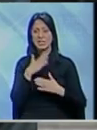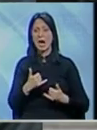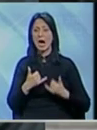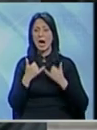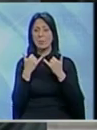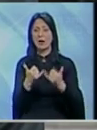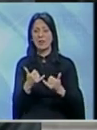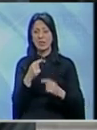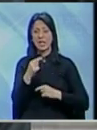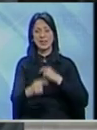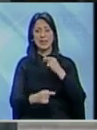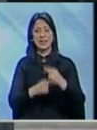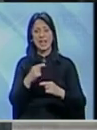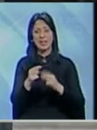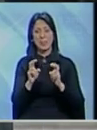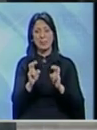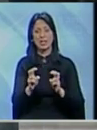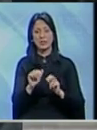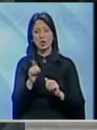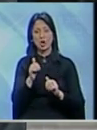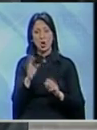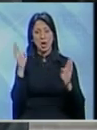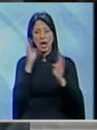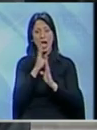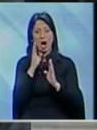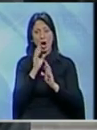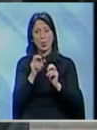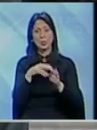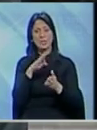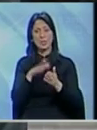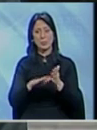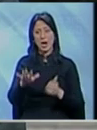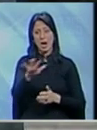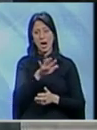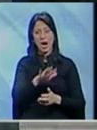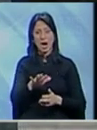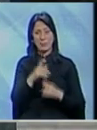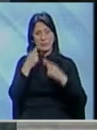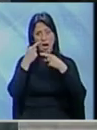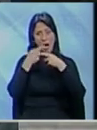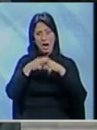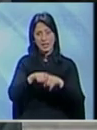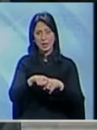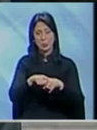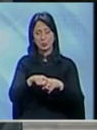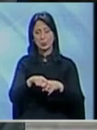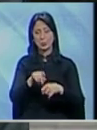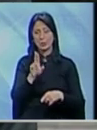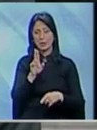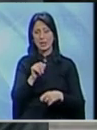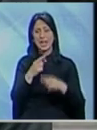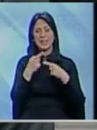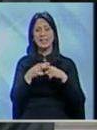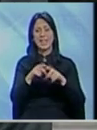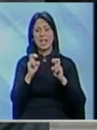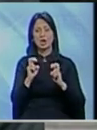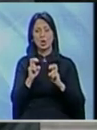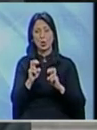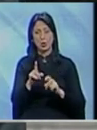აკმაყოფილებს თანამედროვე როგორც ეკოლოგიურ უსაფრთხო გარემოს არქიტექტურულ და